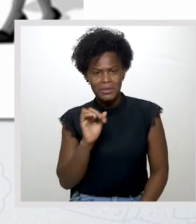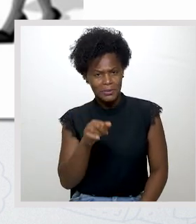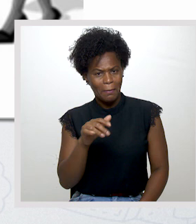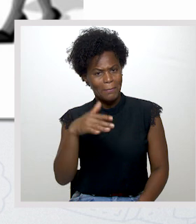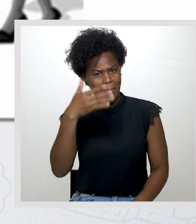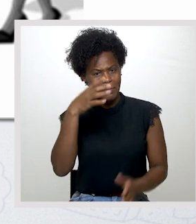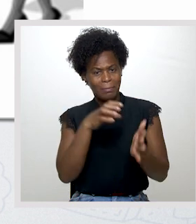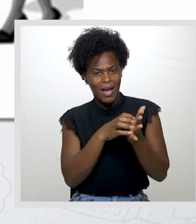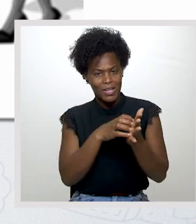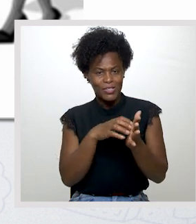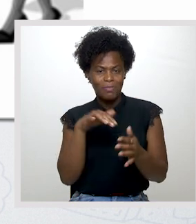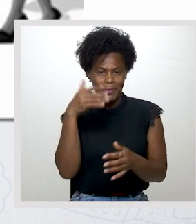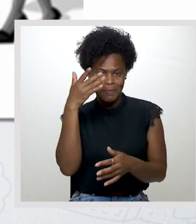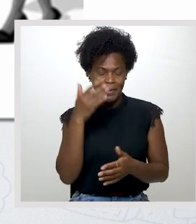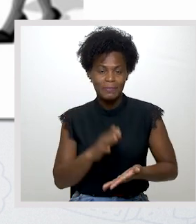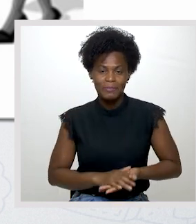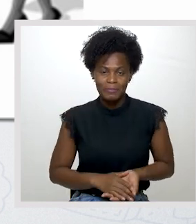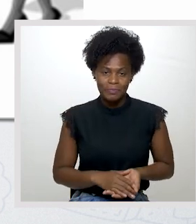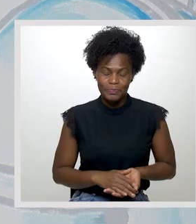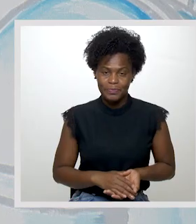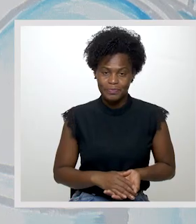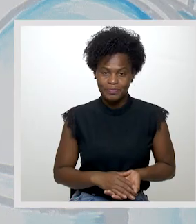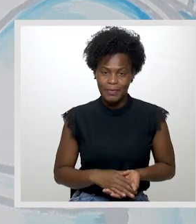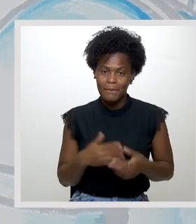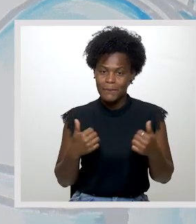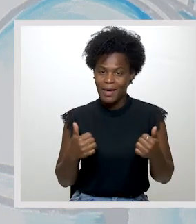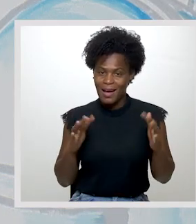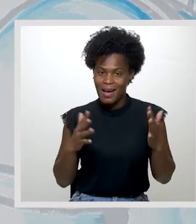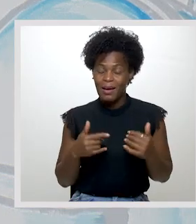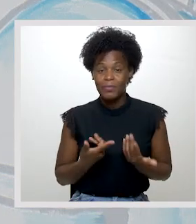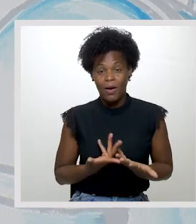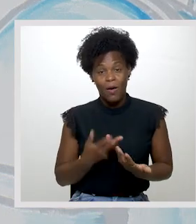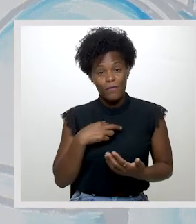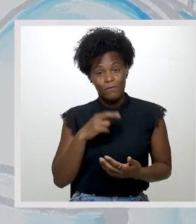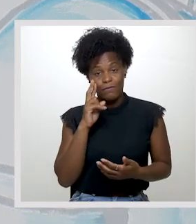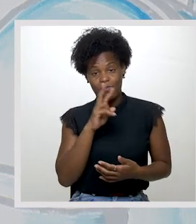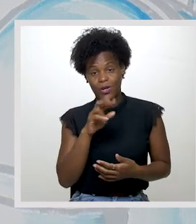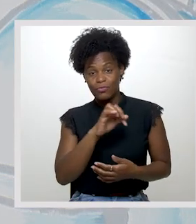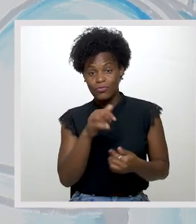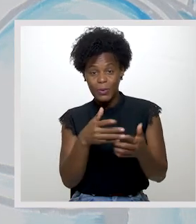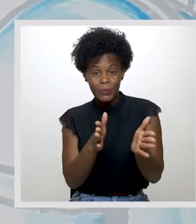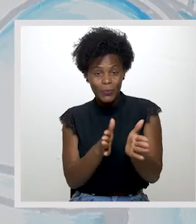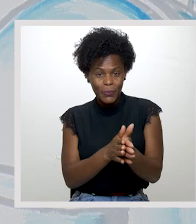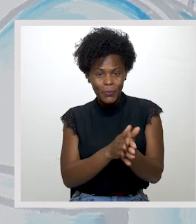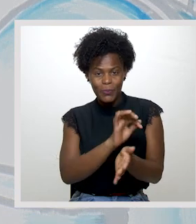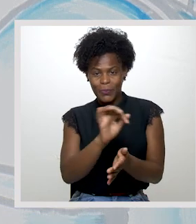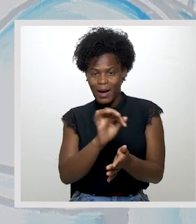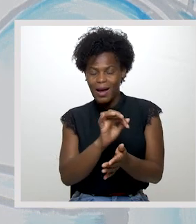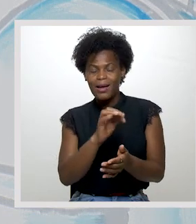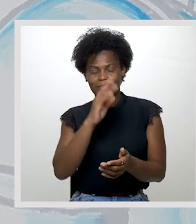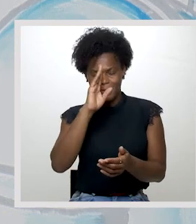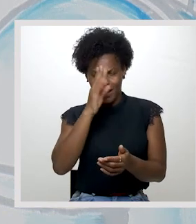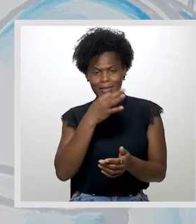Voilà, c'est la première image. Très bien, je vois que maintenant tout le monde